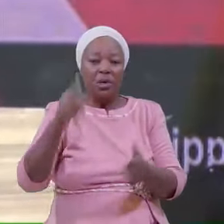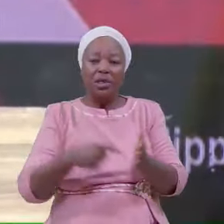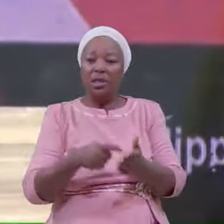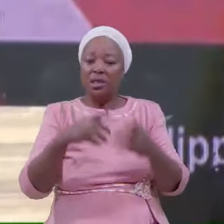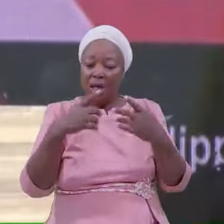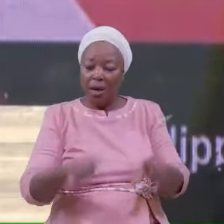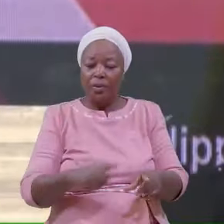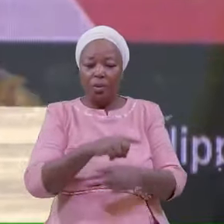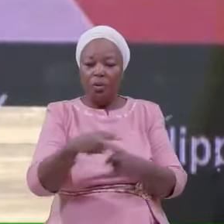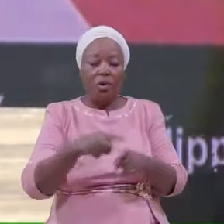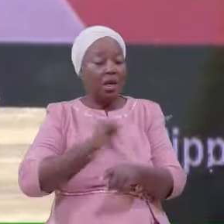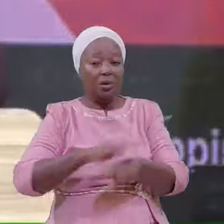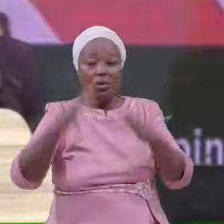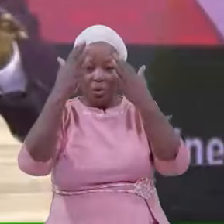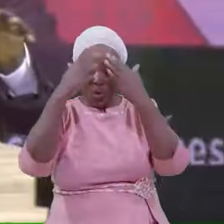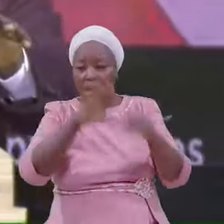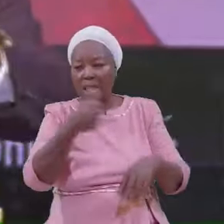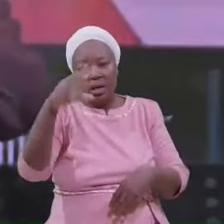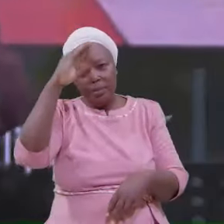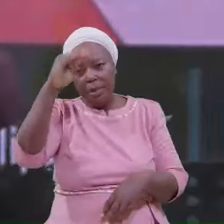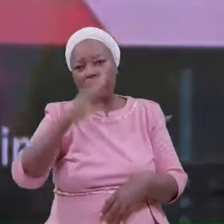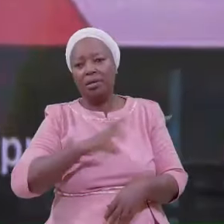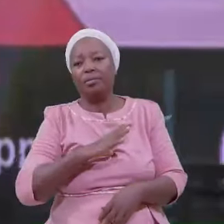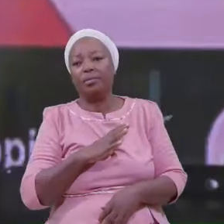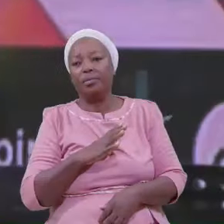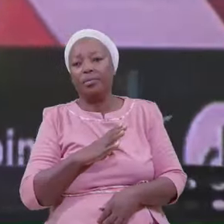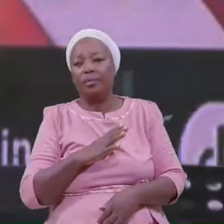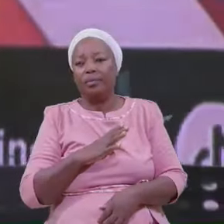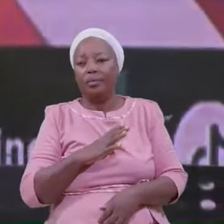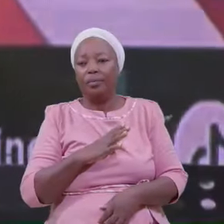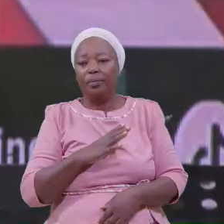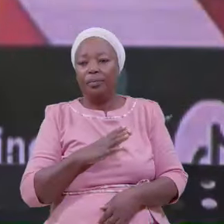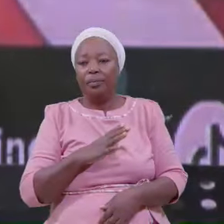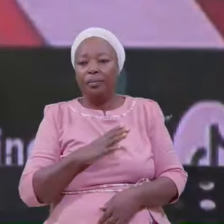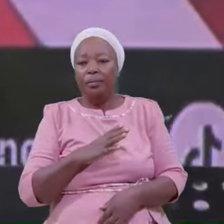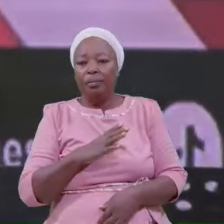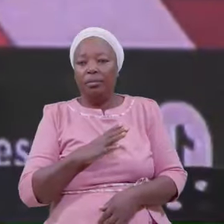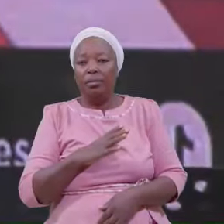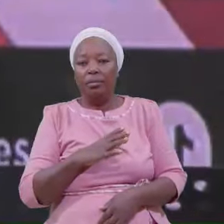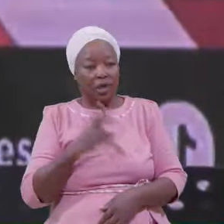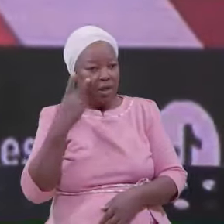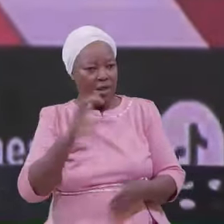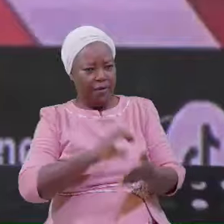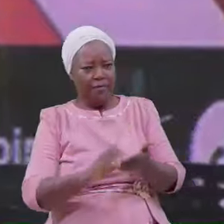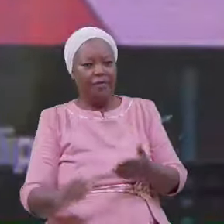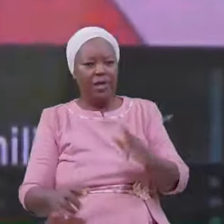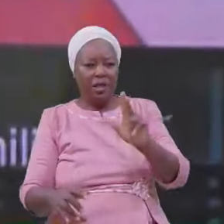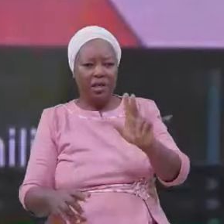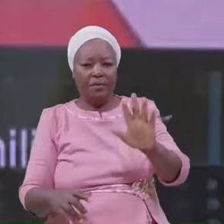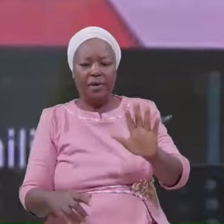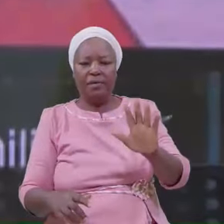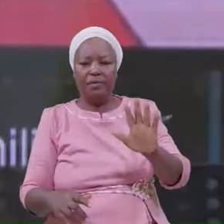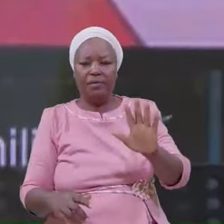paano mangyayari ito? Ang sinabi ng anghel sa akin ay isang imposible. Wala akong kinikilalang lalaki. In